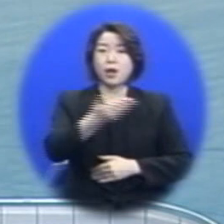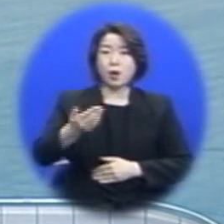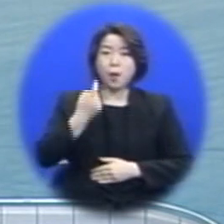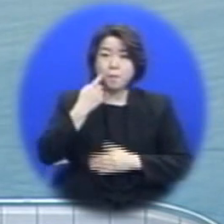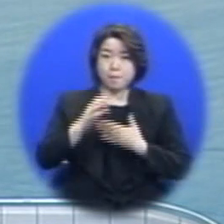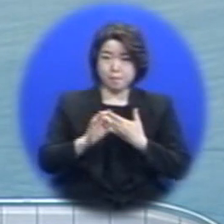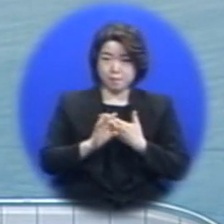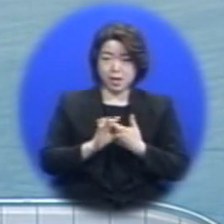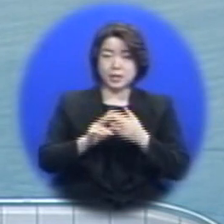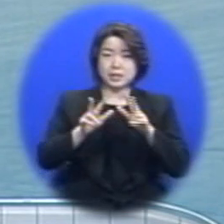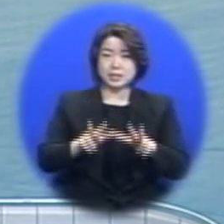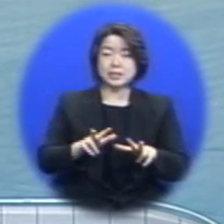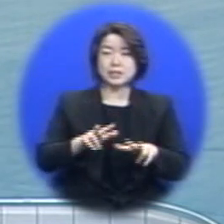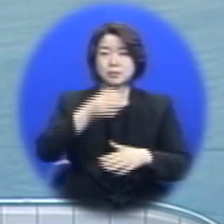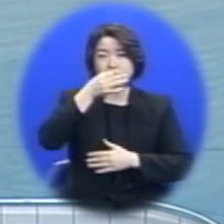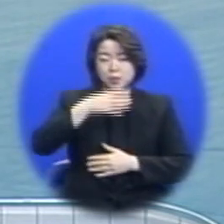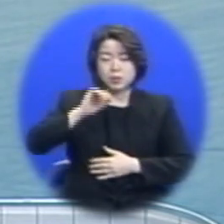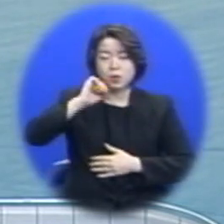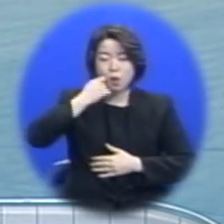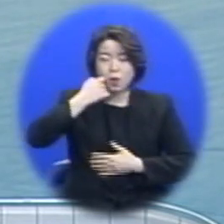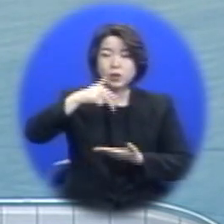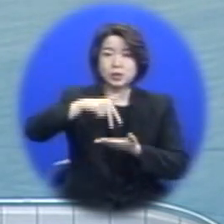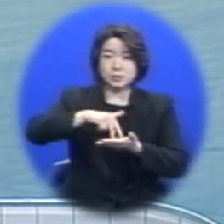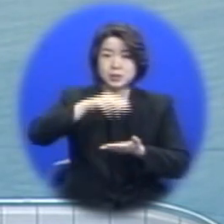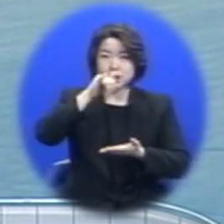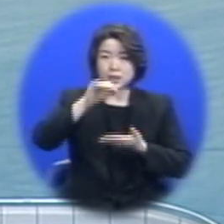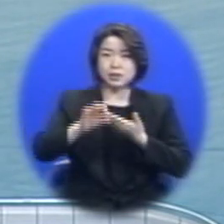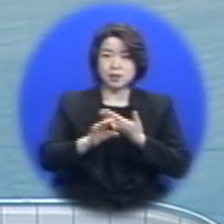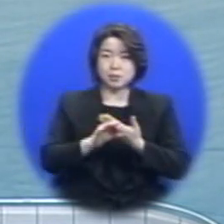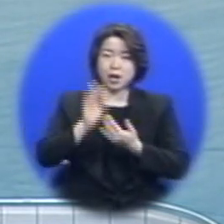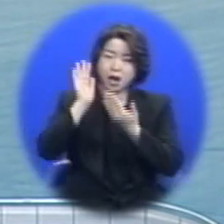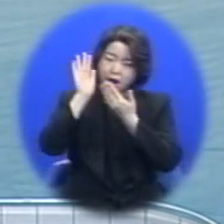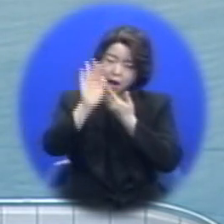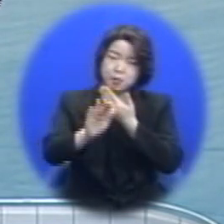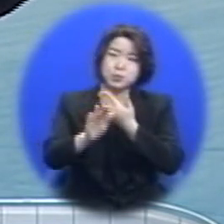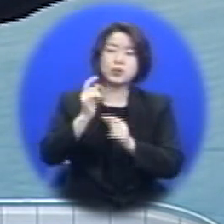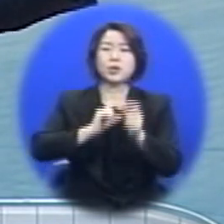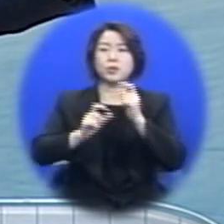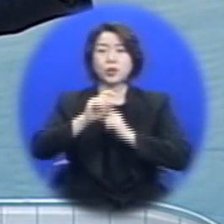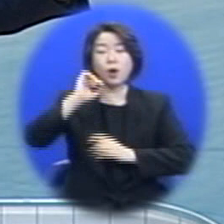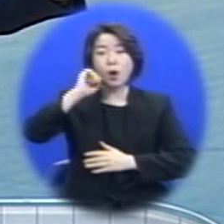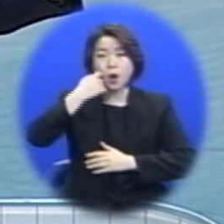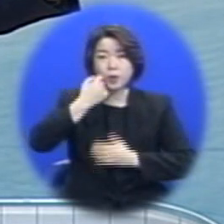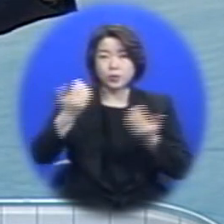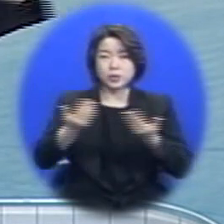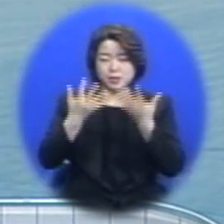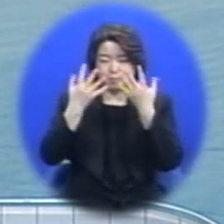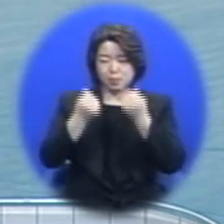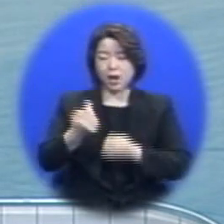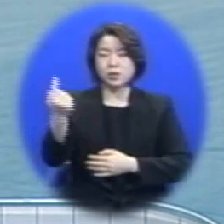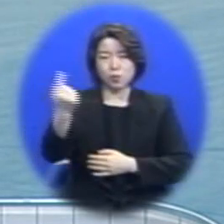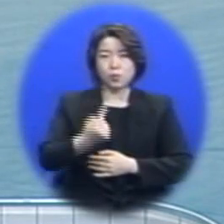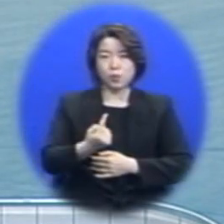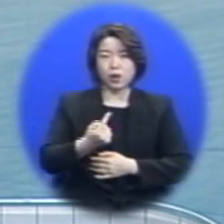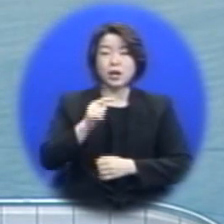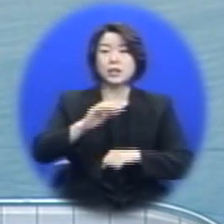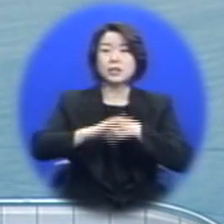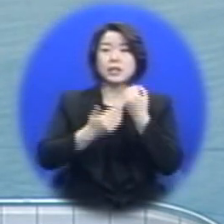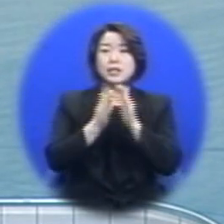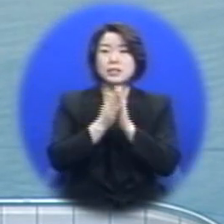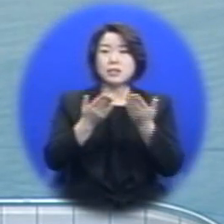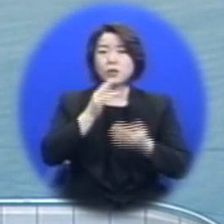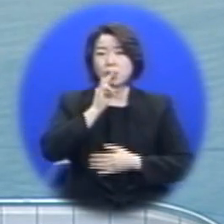지금 힘들고 어려운 형편에 있다면 아마 앞으로 더 어려운 일이 많이 올 겁니다. 그게 성경의